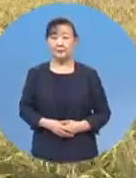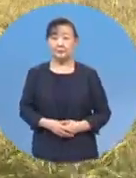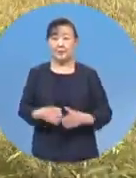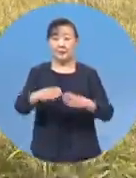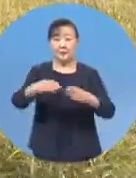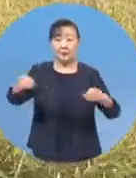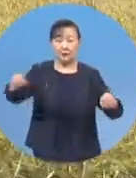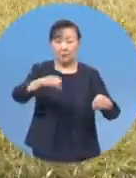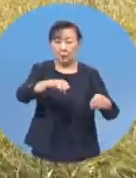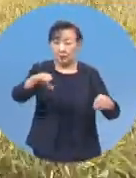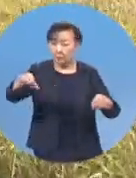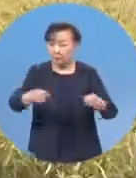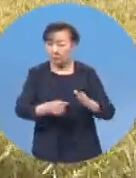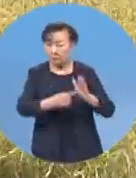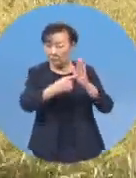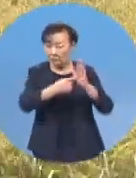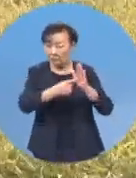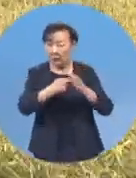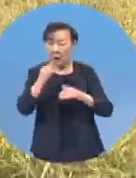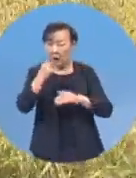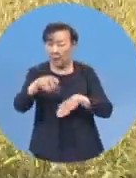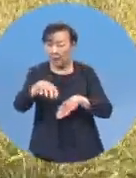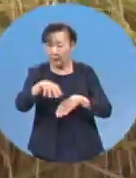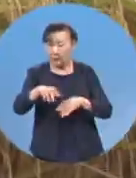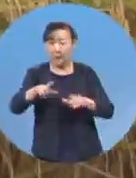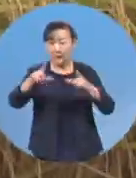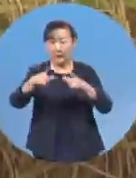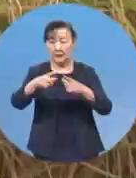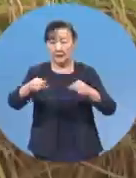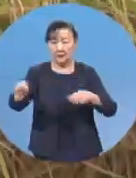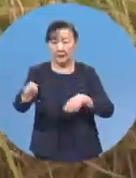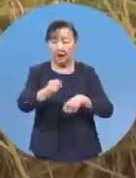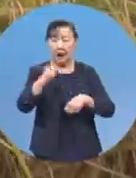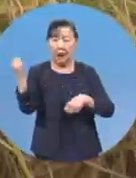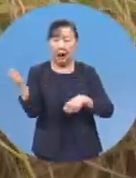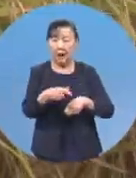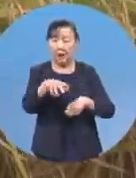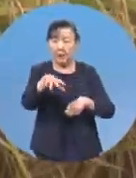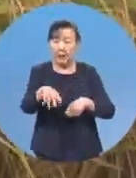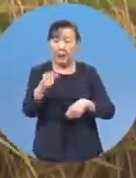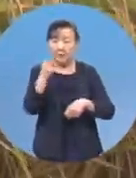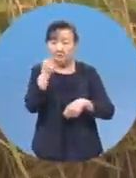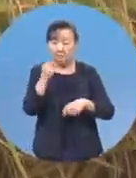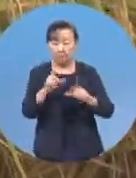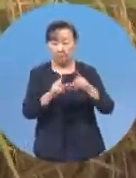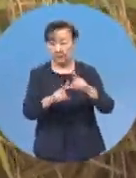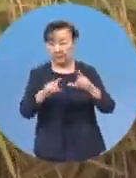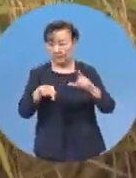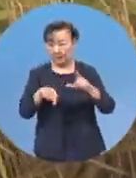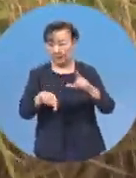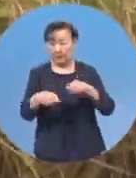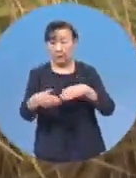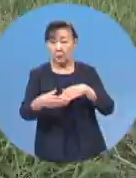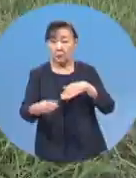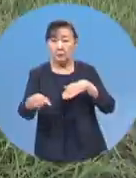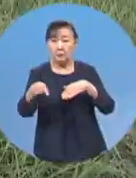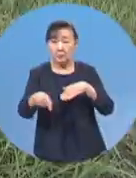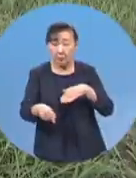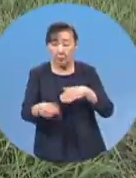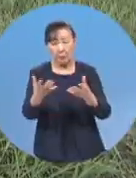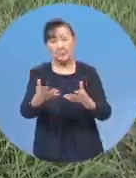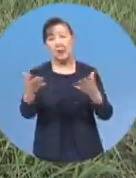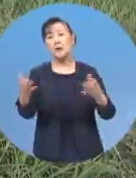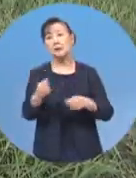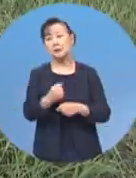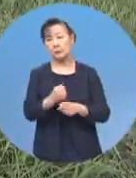全国有数の米どころであり、東日本随一の早場米の産地でもある千葉県富津市でも米作りは盛ん